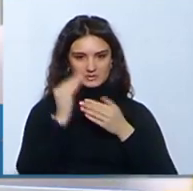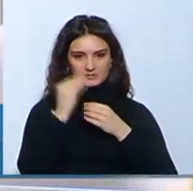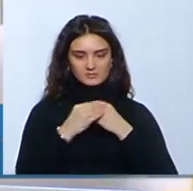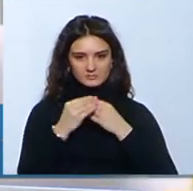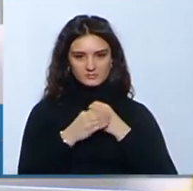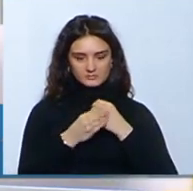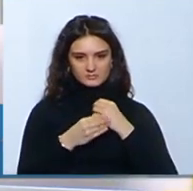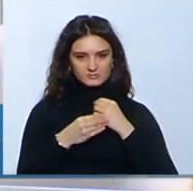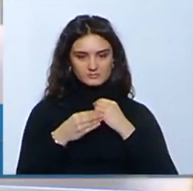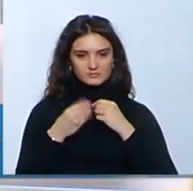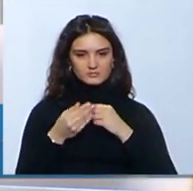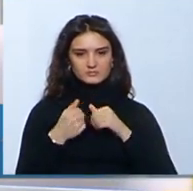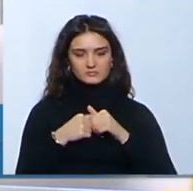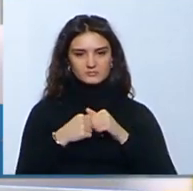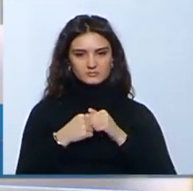ლოსიონები,